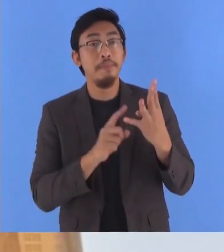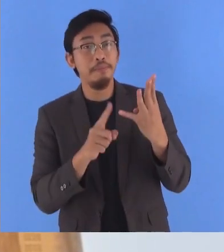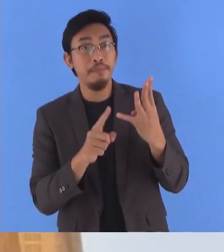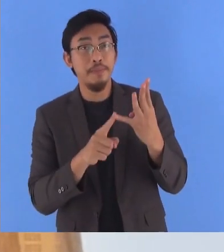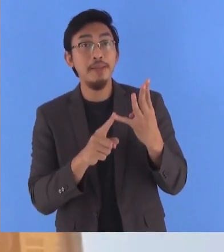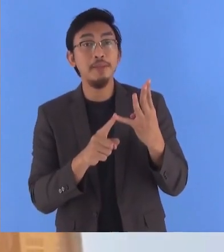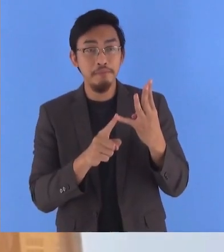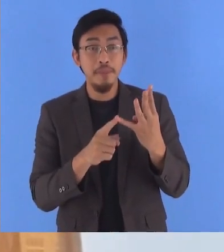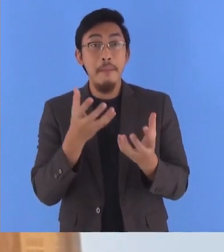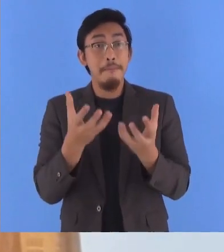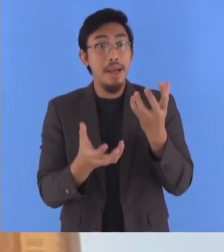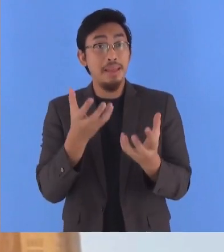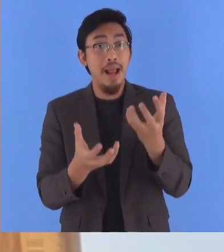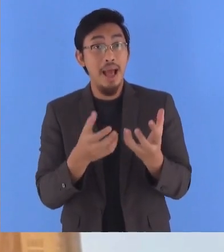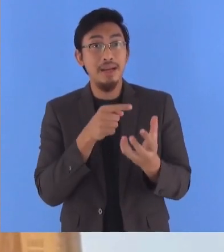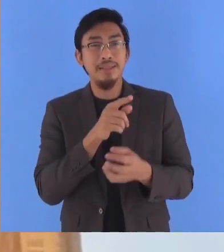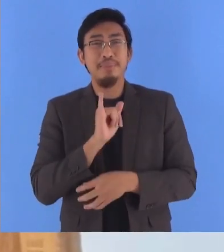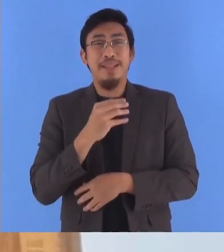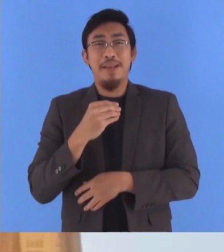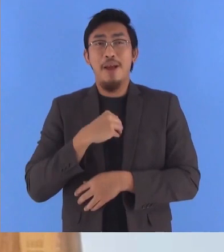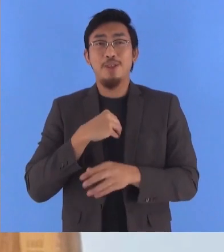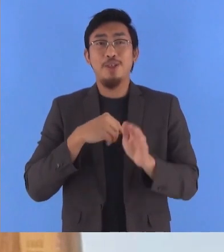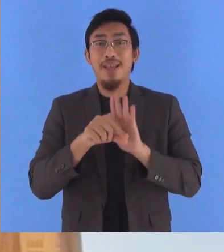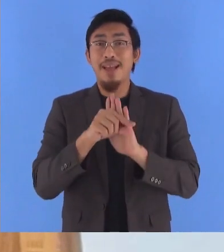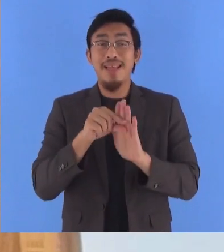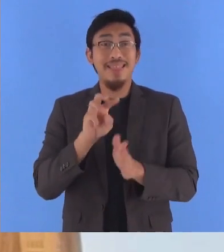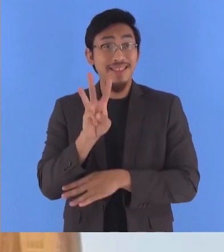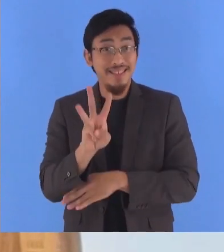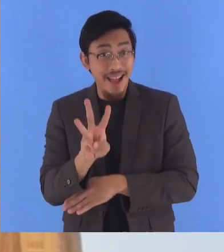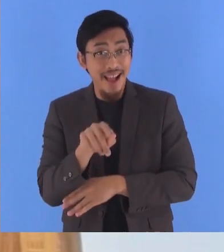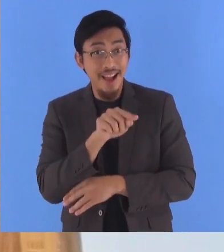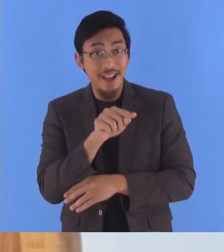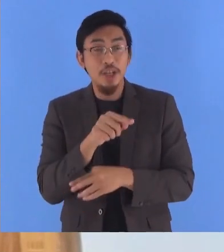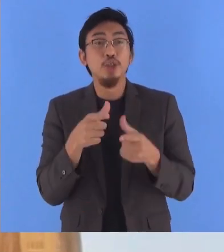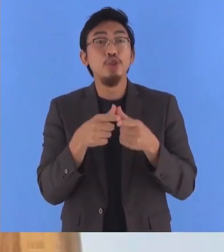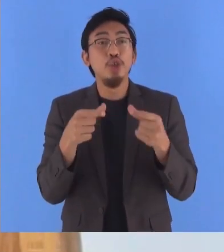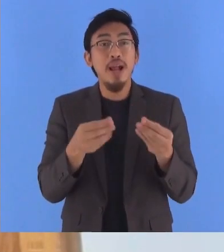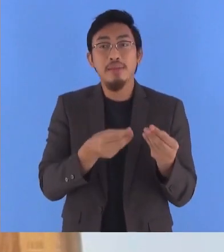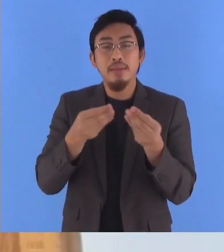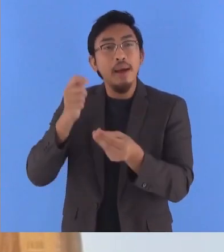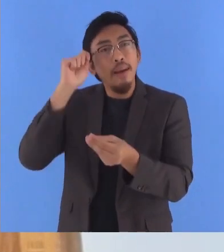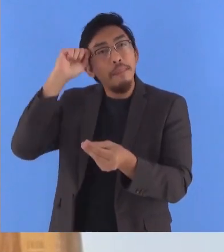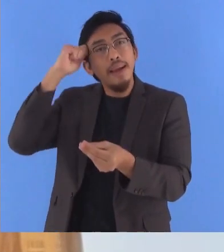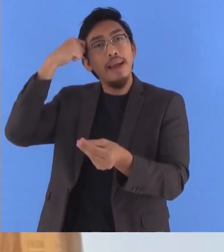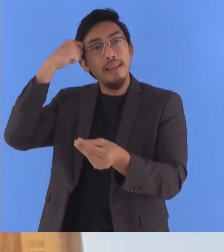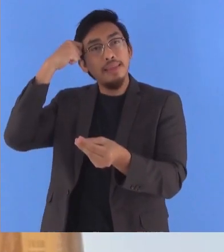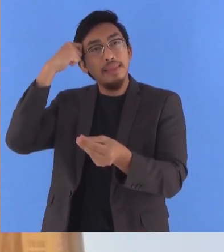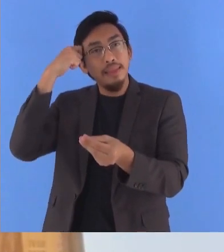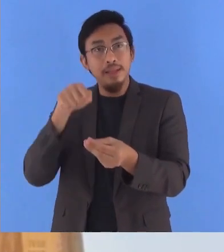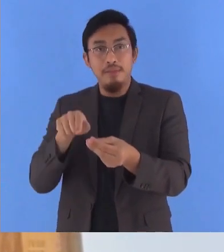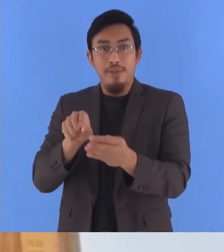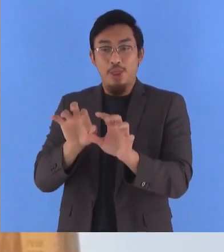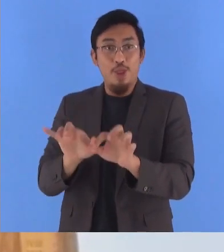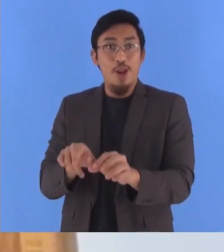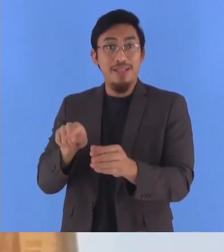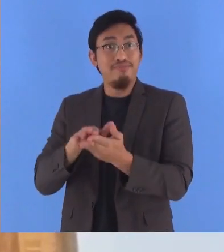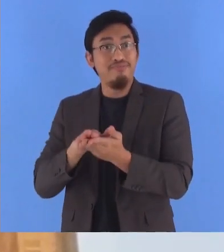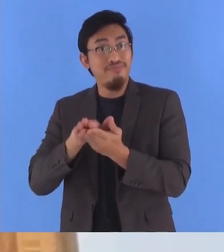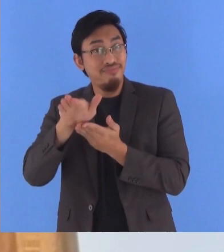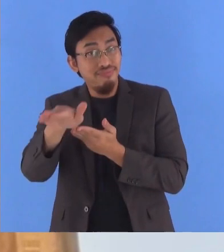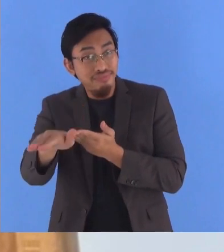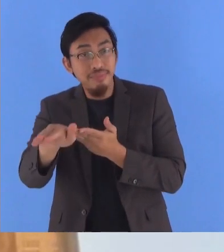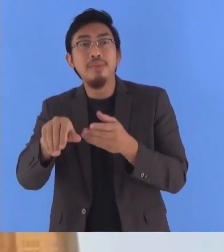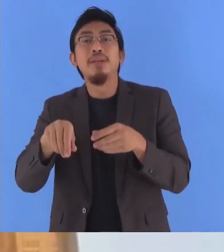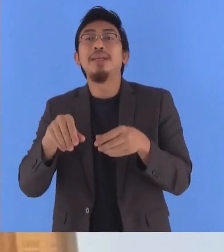pengadilan ayat 4 pengadilan sebagaimana dimaksud pada ayat 3 memberikan surat